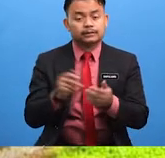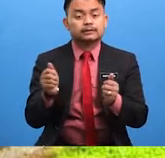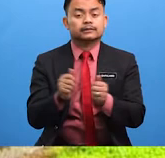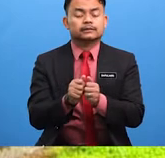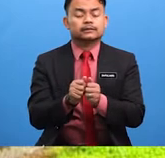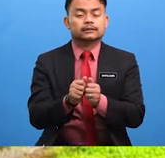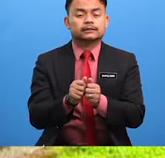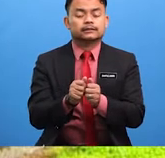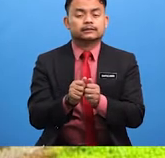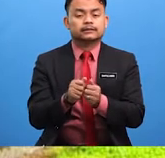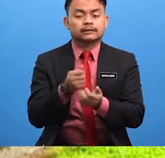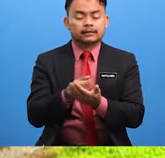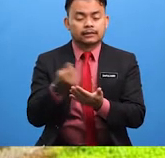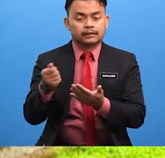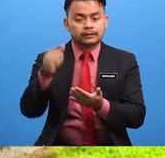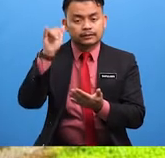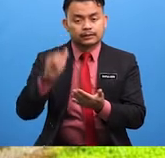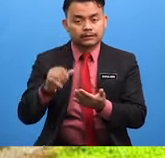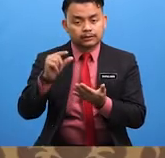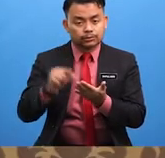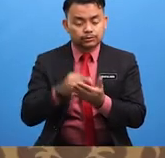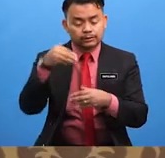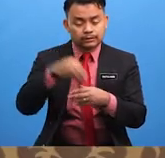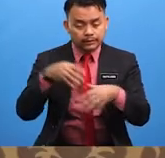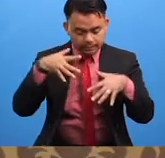yang digunakan dalam anyaman.